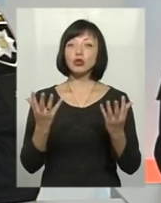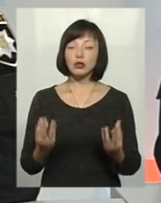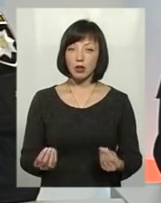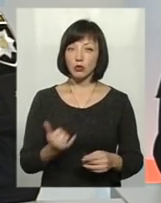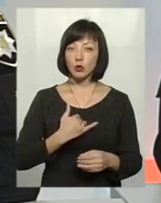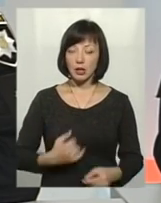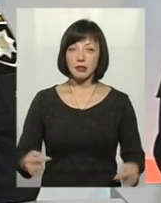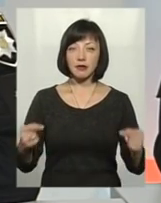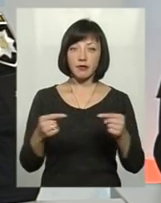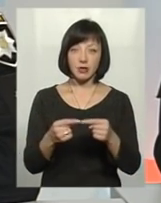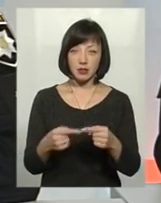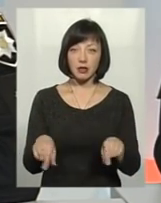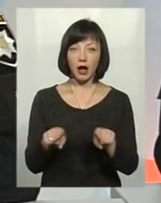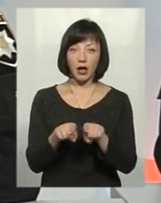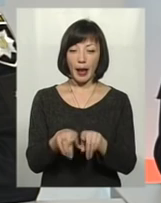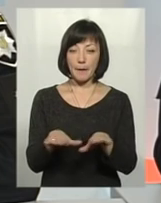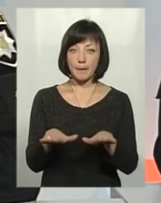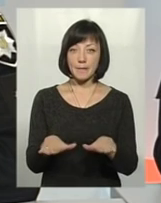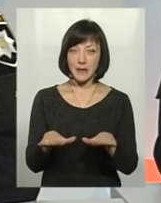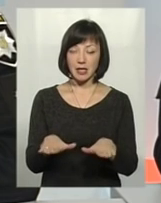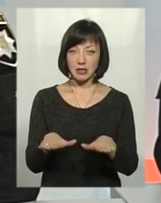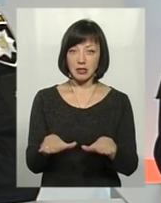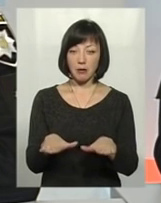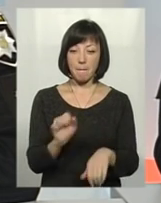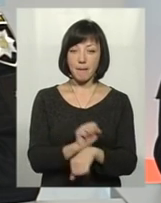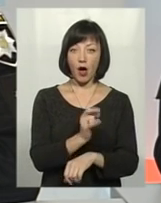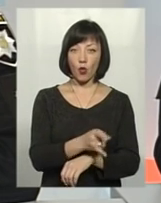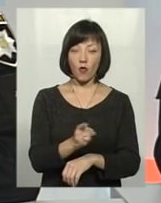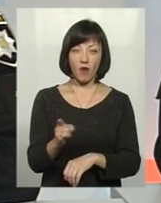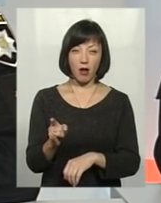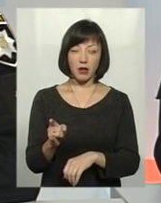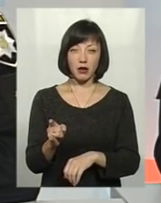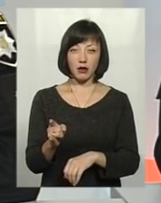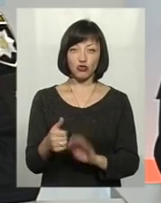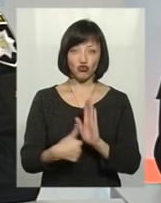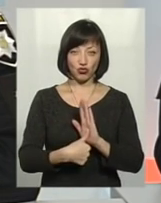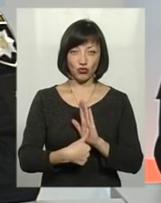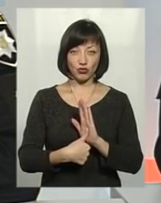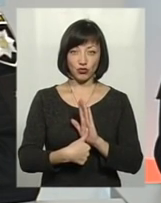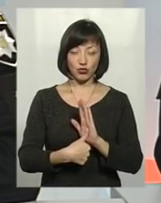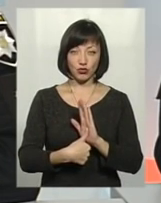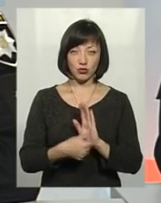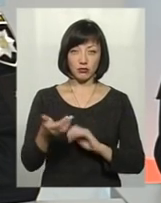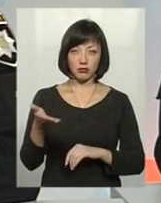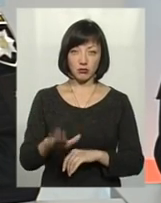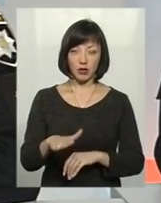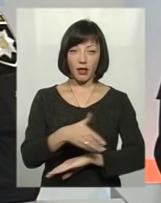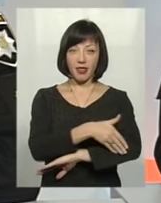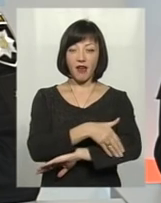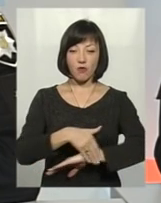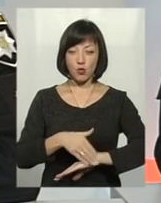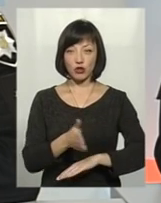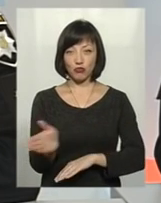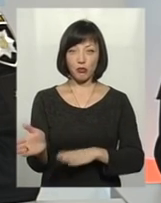визначено таких місць паркування 6 на вуличній мережі